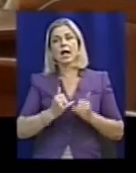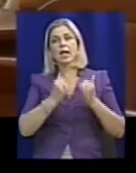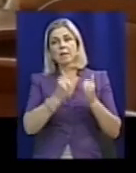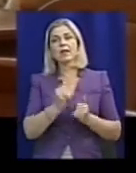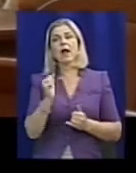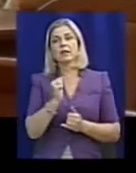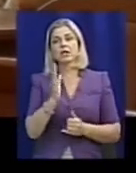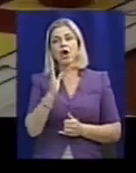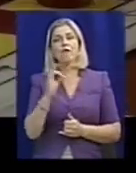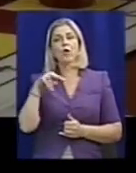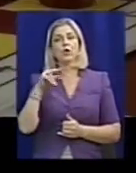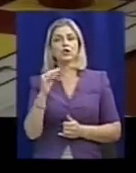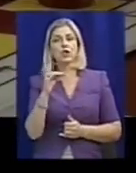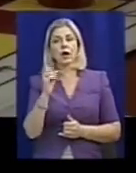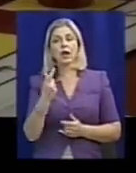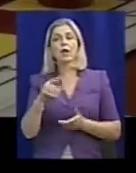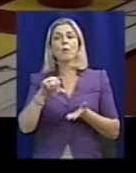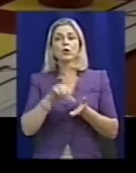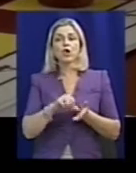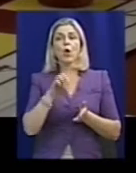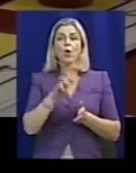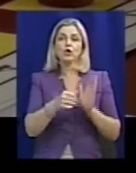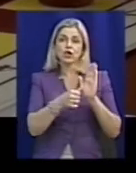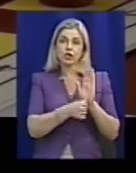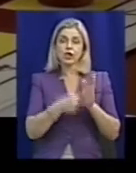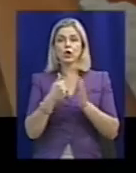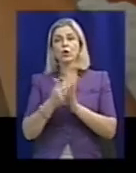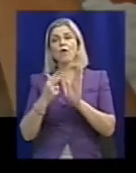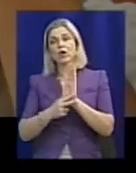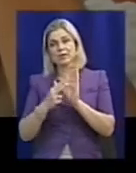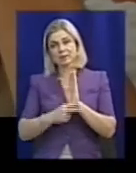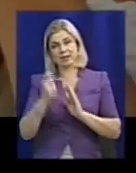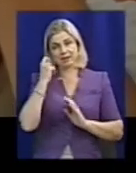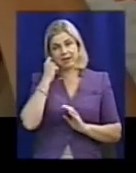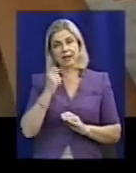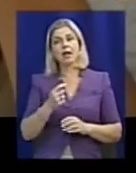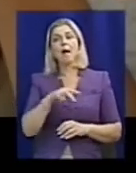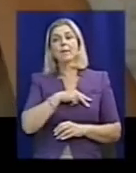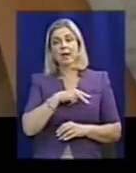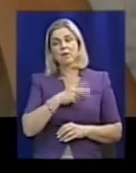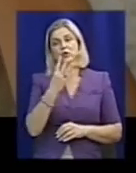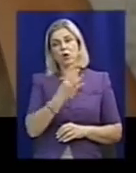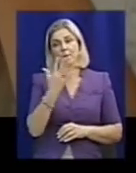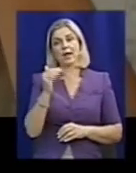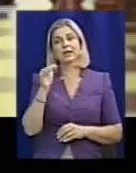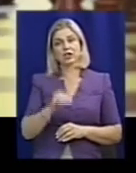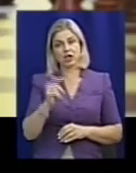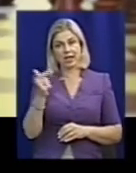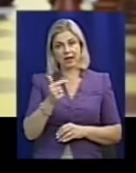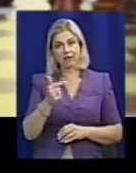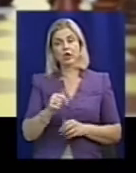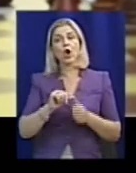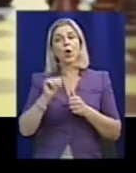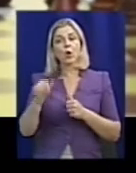Волчка, де виступатимуть гравці від 6 до 77 років. Призовий фонд змагань – 45 тисяч гривень. Головний переможець, крім